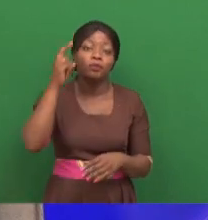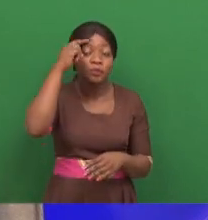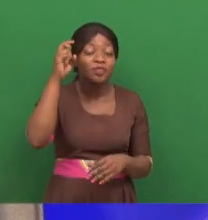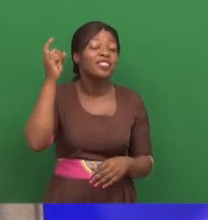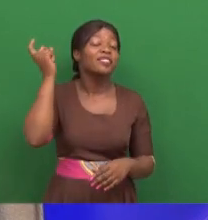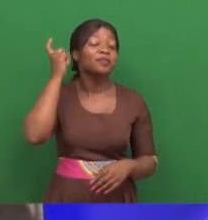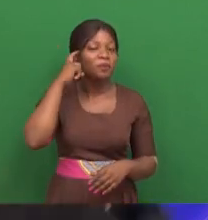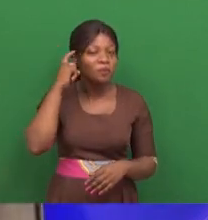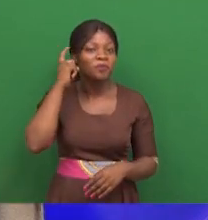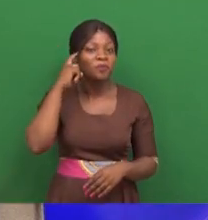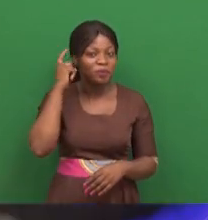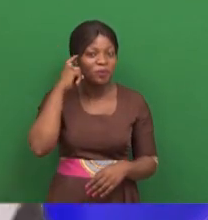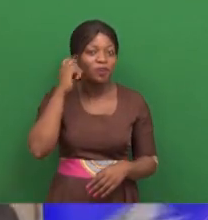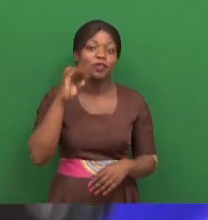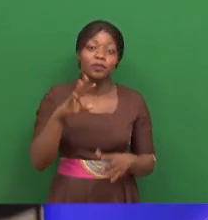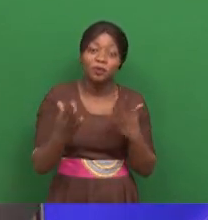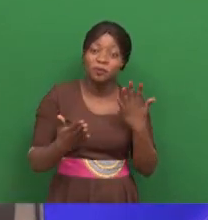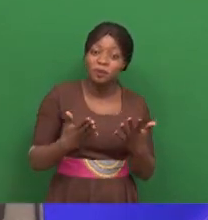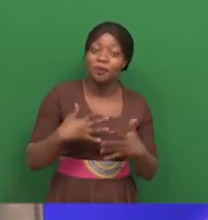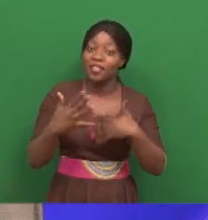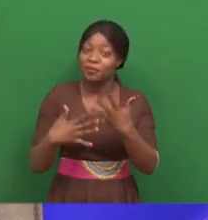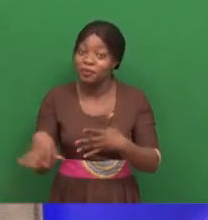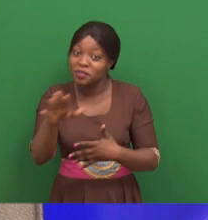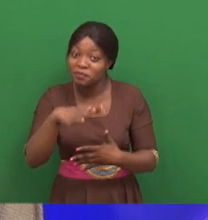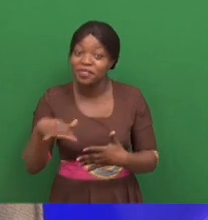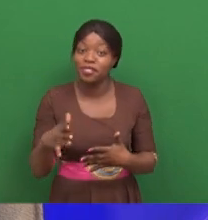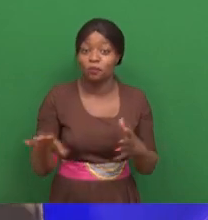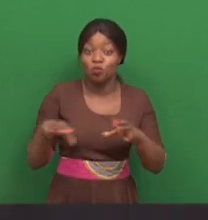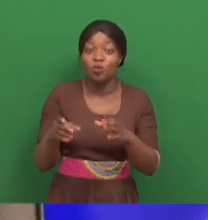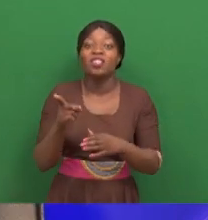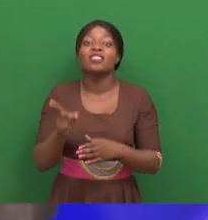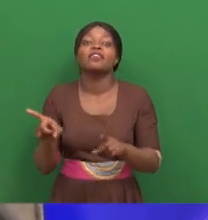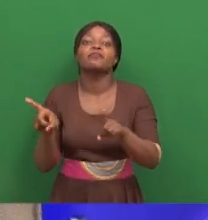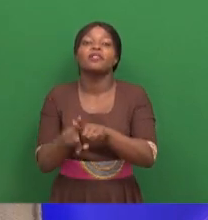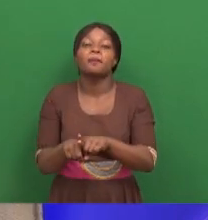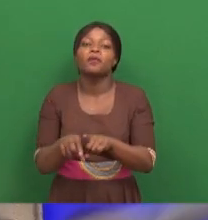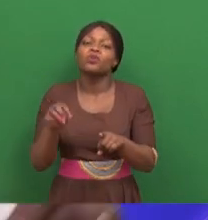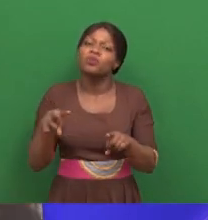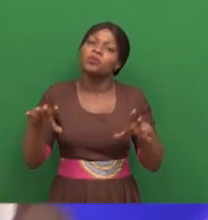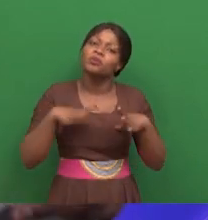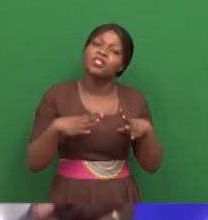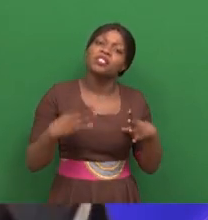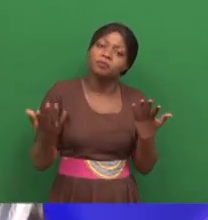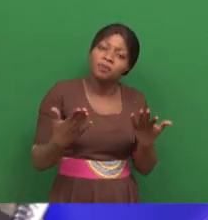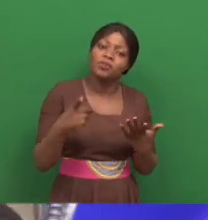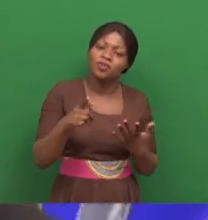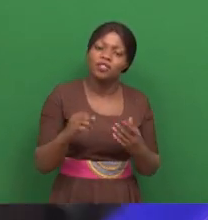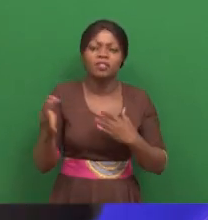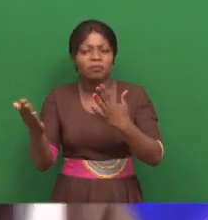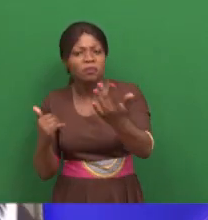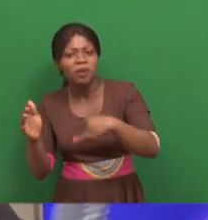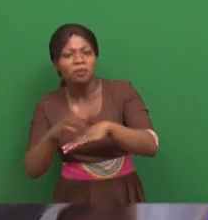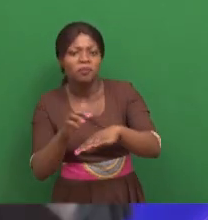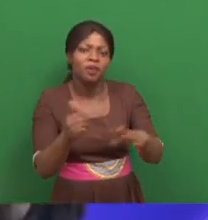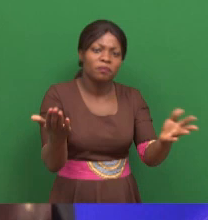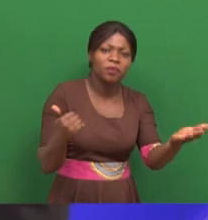regai ndikutsanangurei nichiti imi matove ikoko kumabasa ikokoko saka uyai patinounganidza vanhu